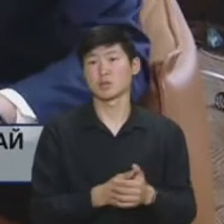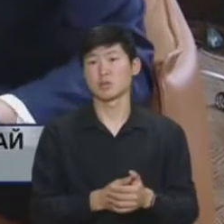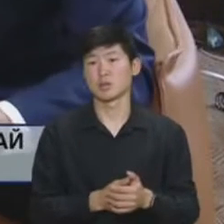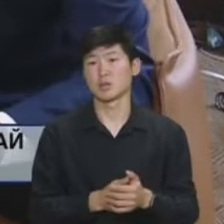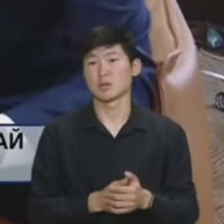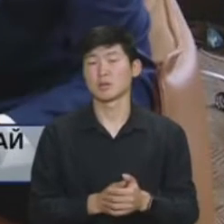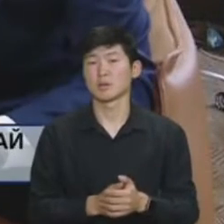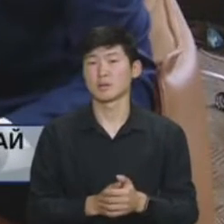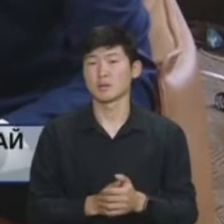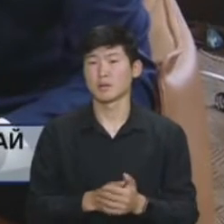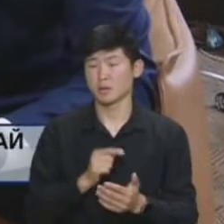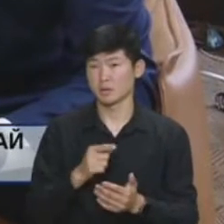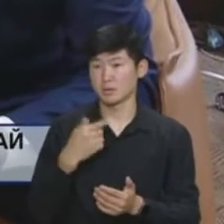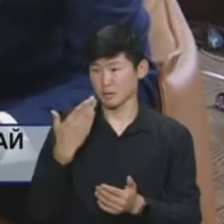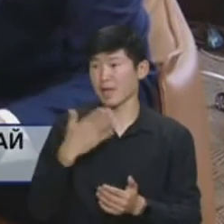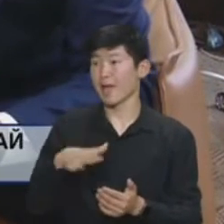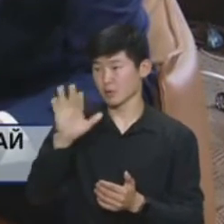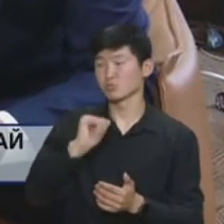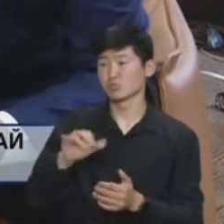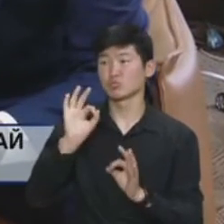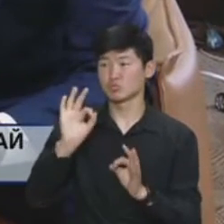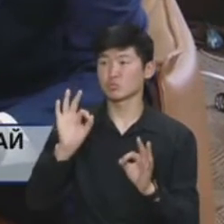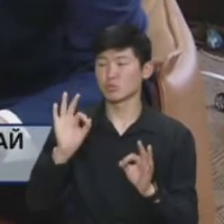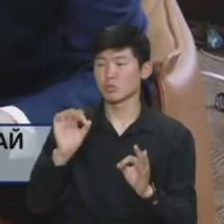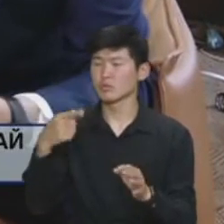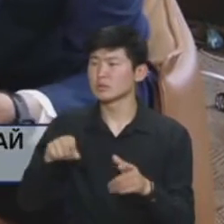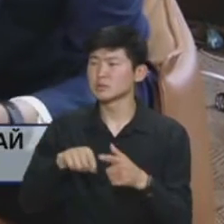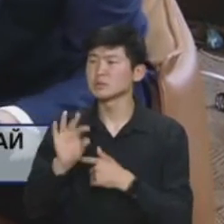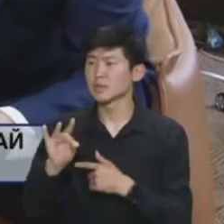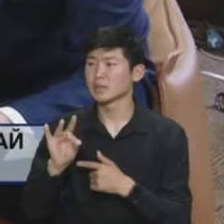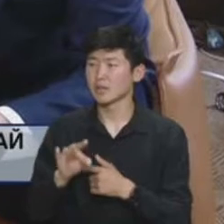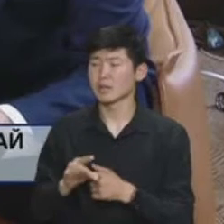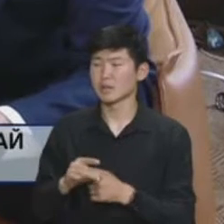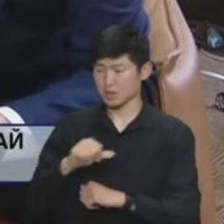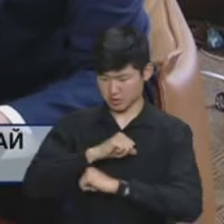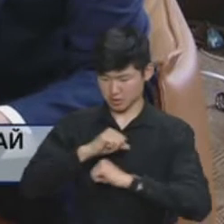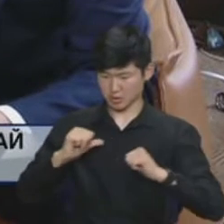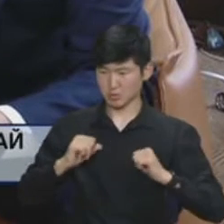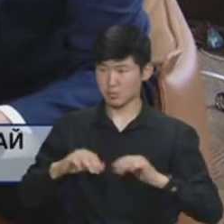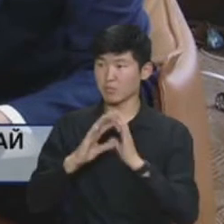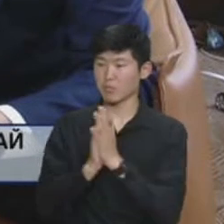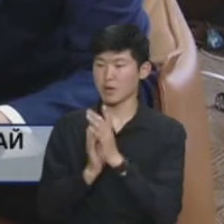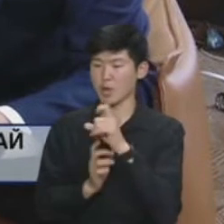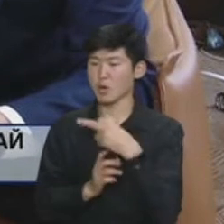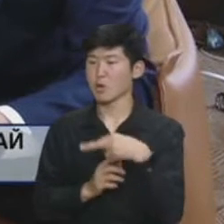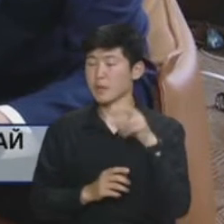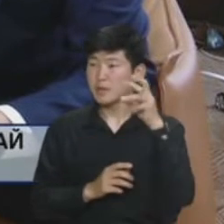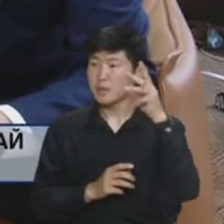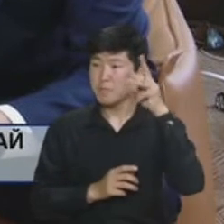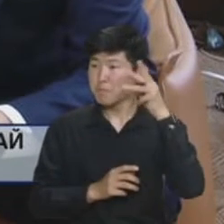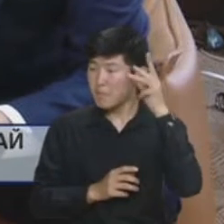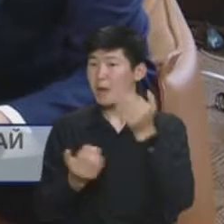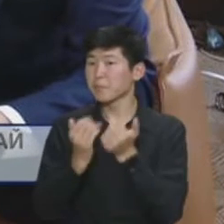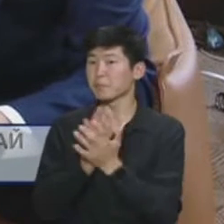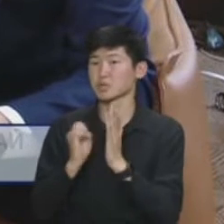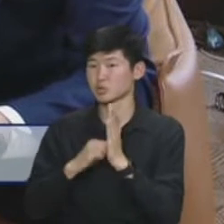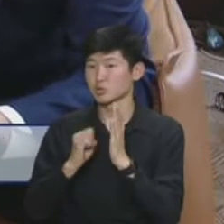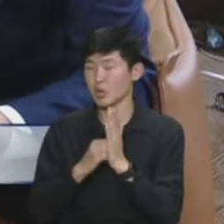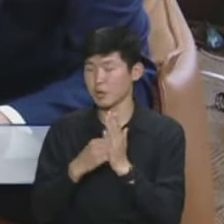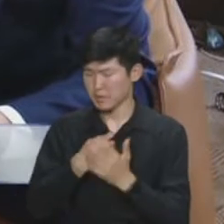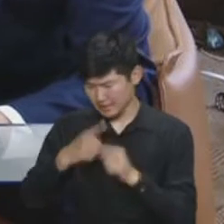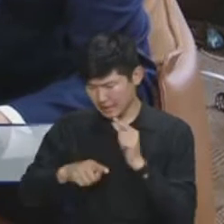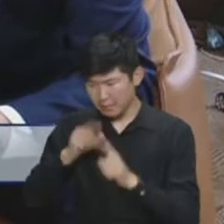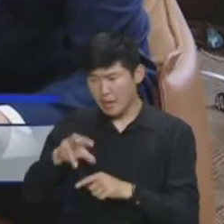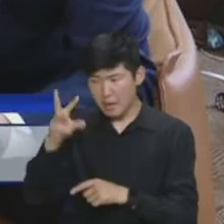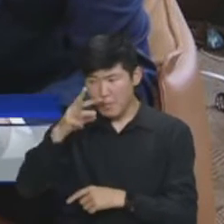наадах чинь бол бас таны үнцээс бол маш зөв асуудал. Яг одоо бас ард иргэд тодорхой хэмжээнаас эрүүл мэндийн мэдлэгтэй байх хэрэгтэй. Яг ямар ийм